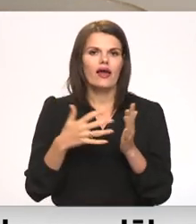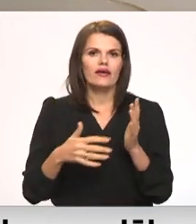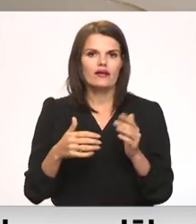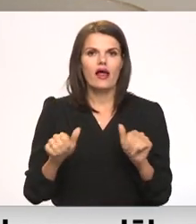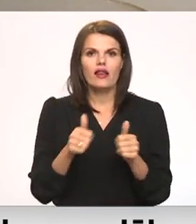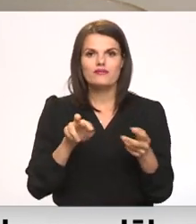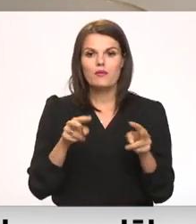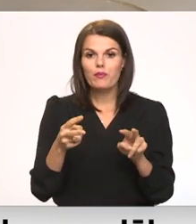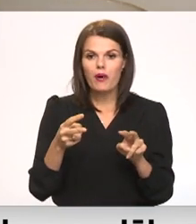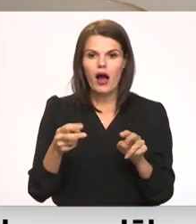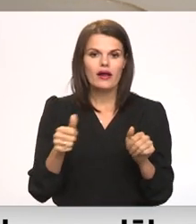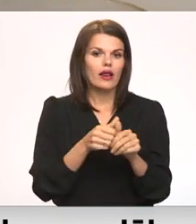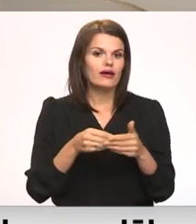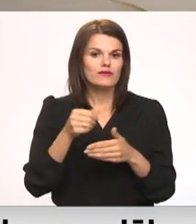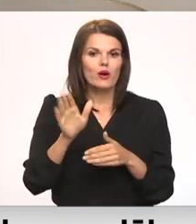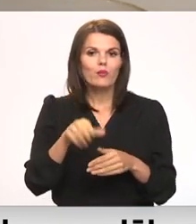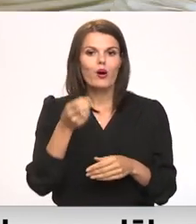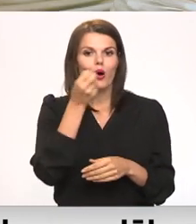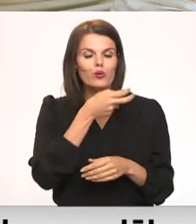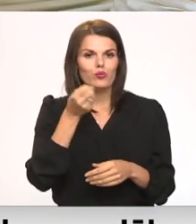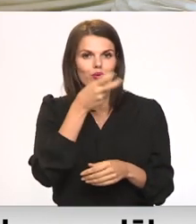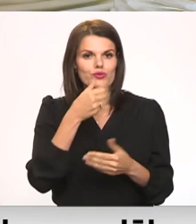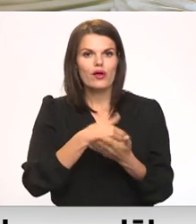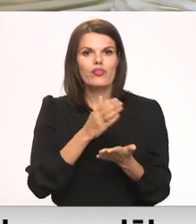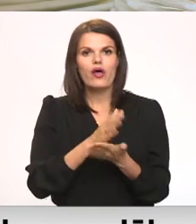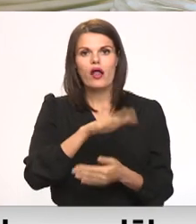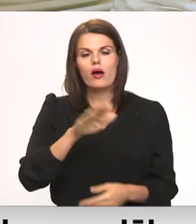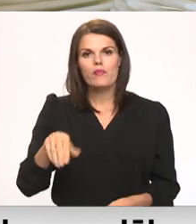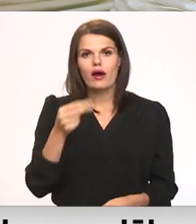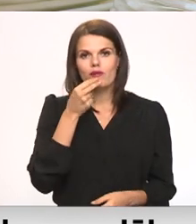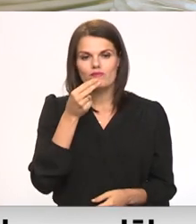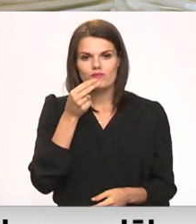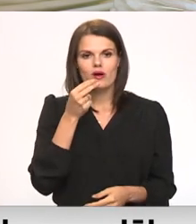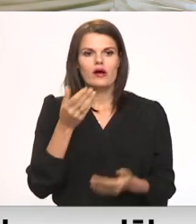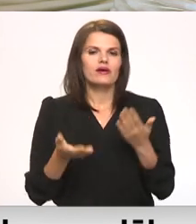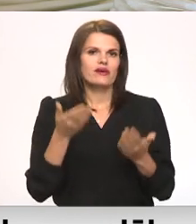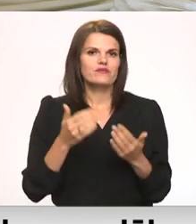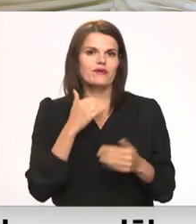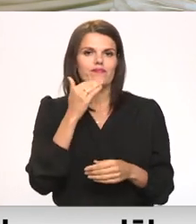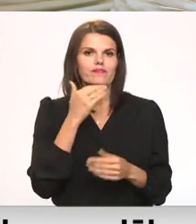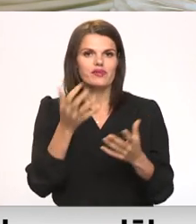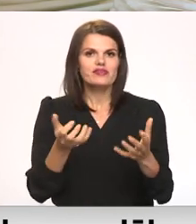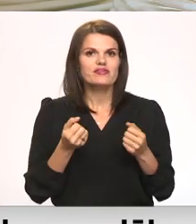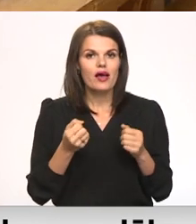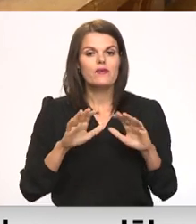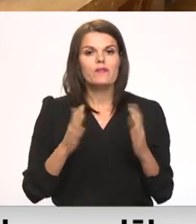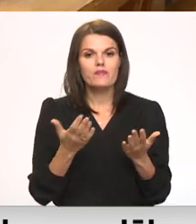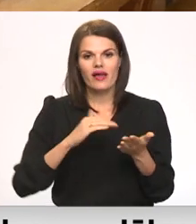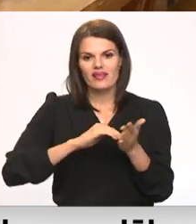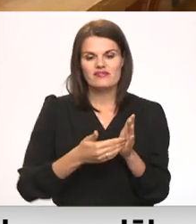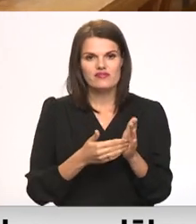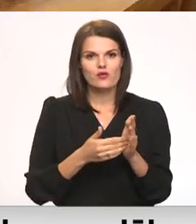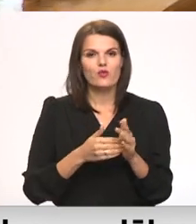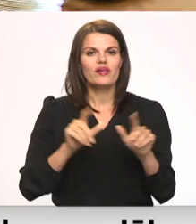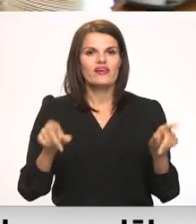ar pārēju uz līdzmaksājumu par pusdienām daļa bērnu ēdināšanu iespējams nevēlēsies, tomēr situācija